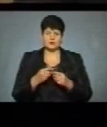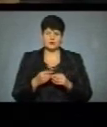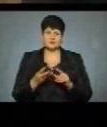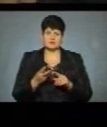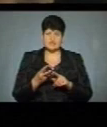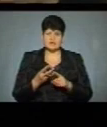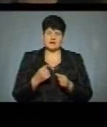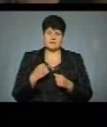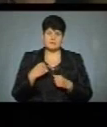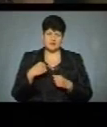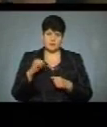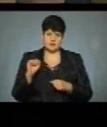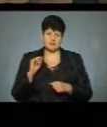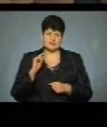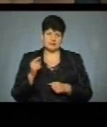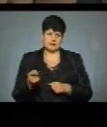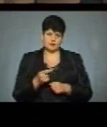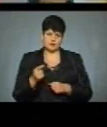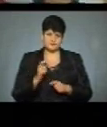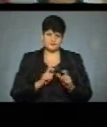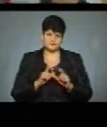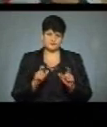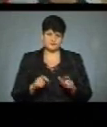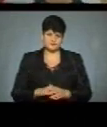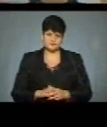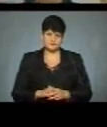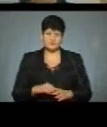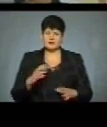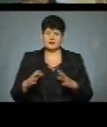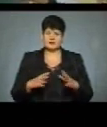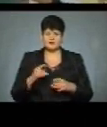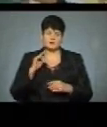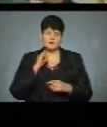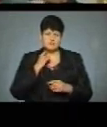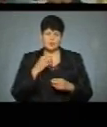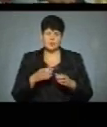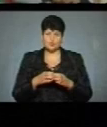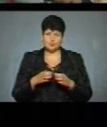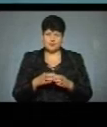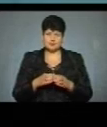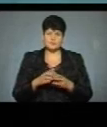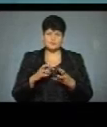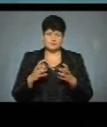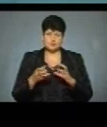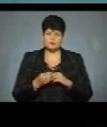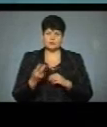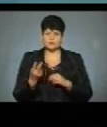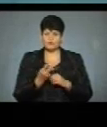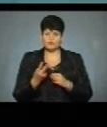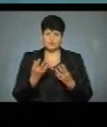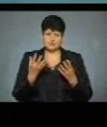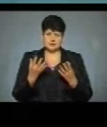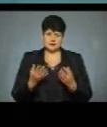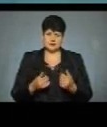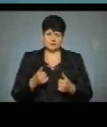якій перемогли волейболістки Тернопільського вишу. Тренер волинської команди Богуслав Галицький підсумок двох ігрових днів